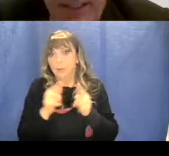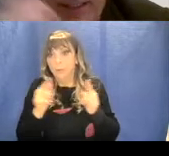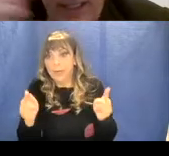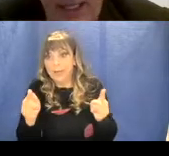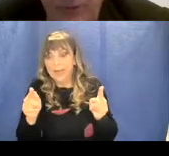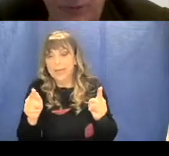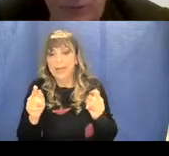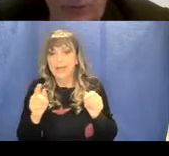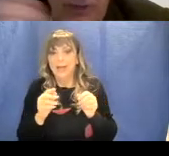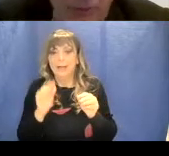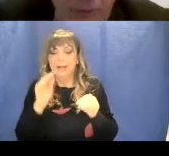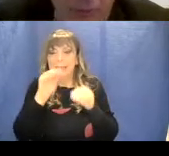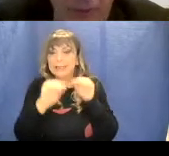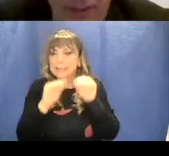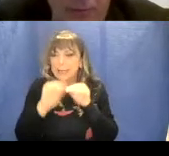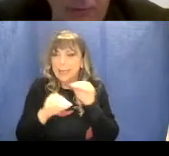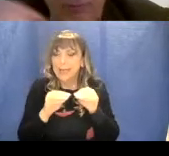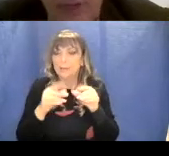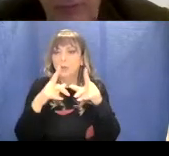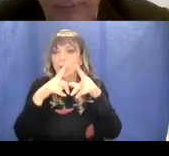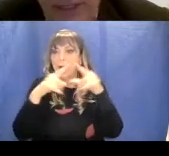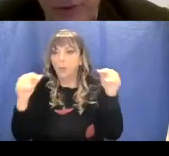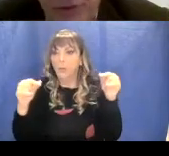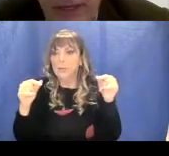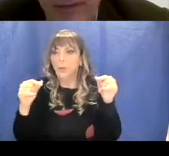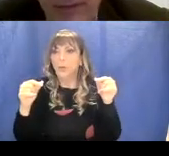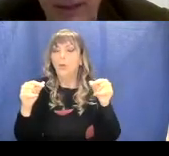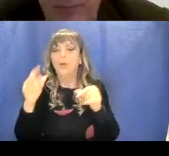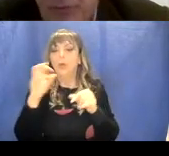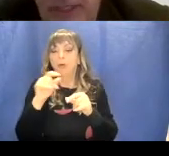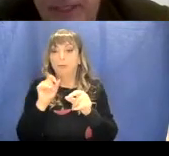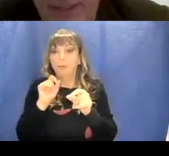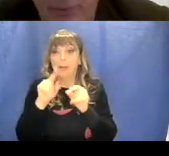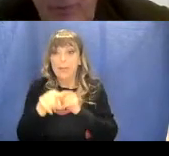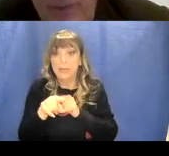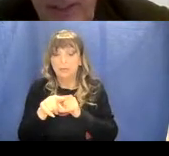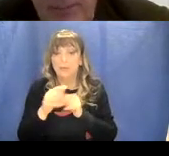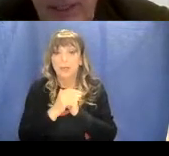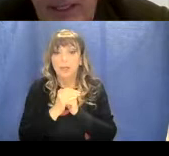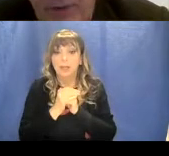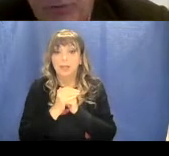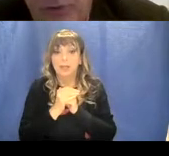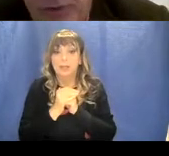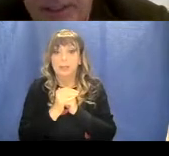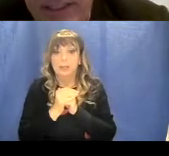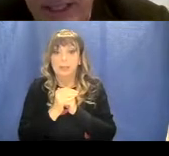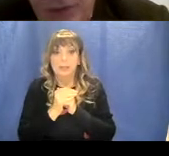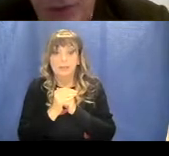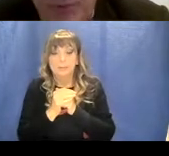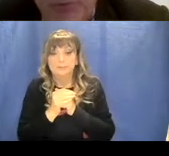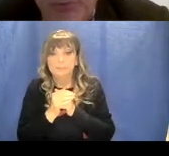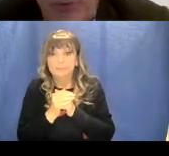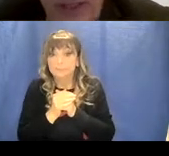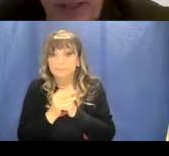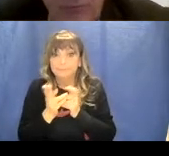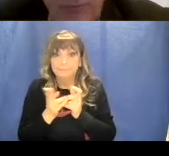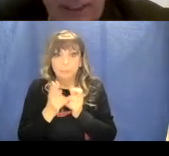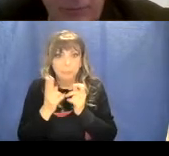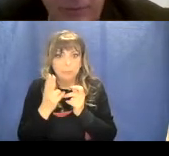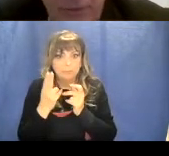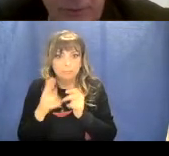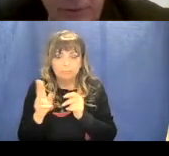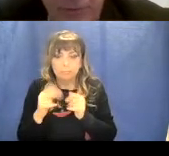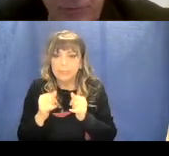inserendo o un aquilone oppure una freccia possono essere proibite perché non si riesce più poi a chiudere